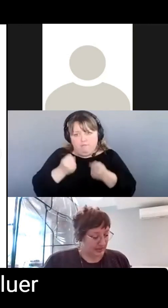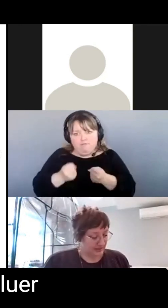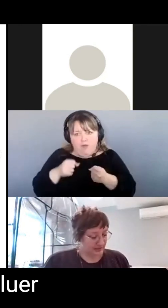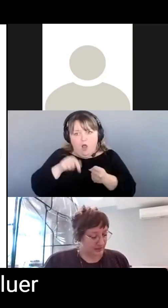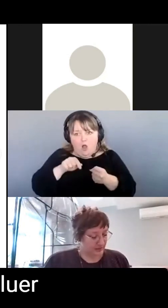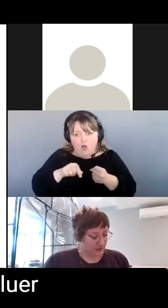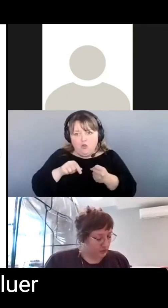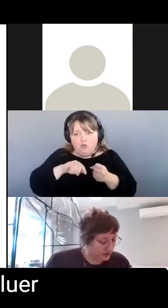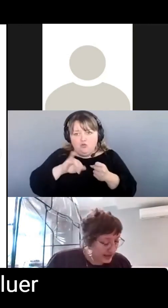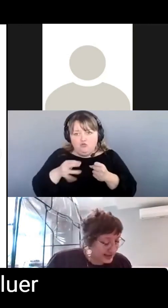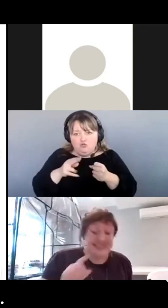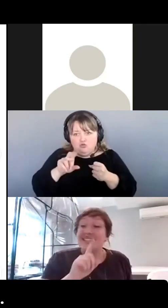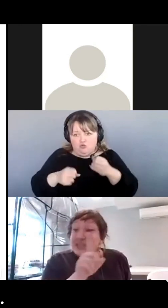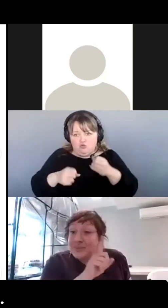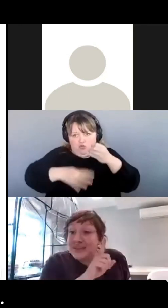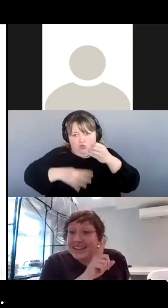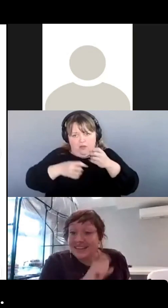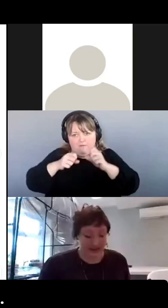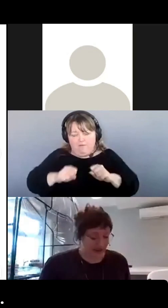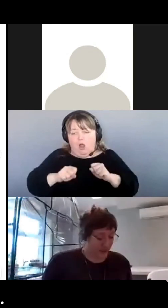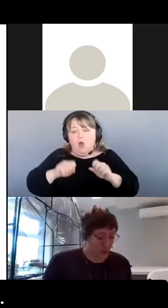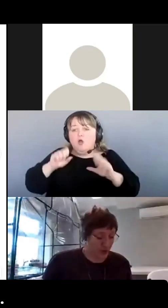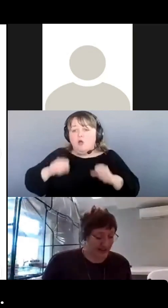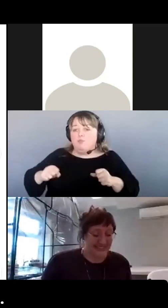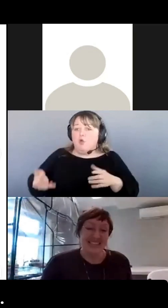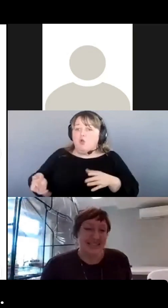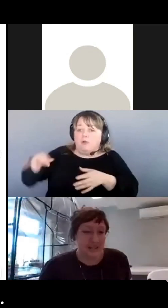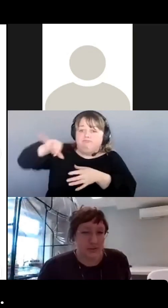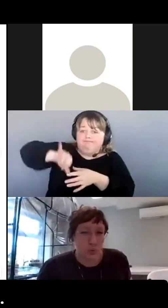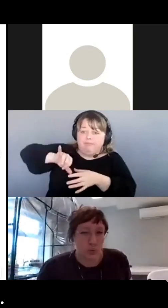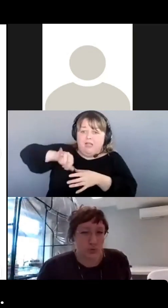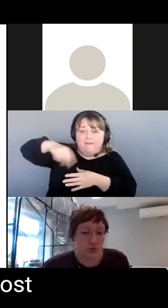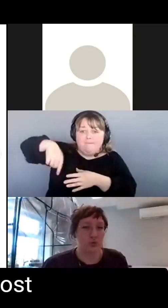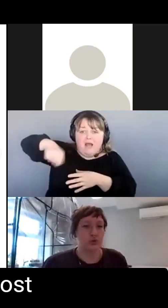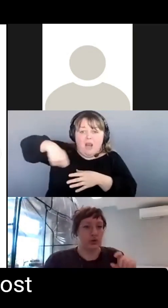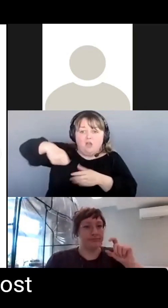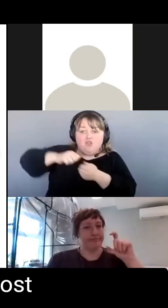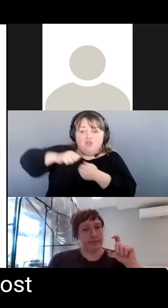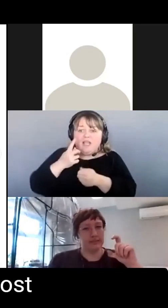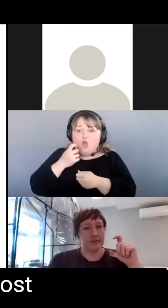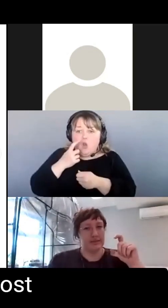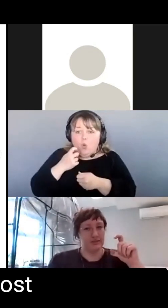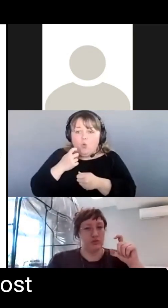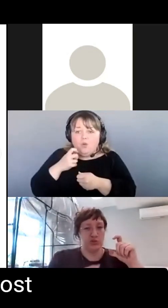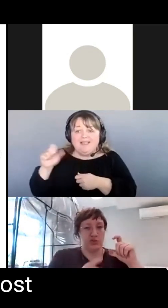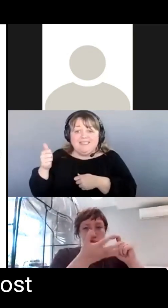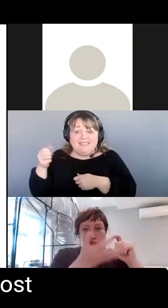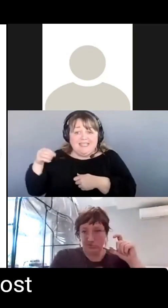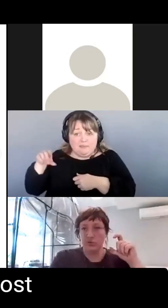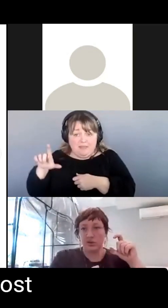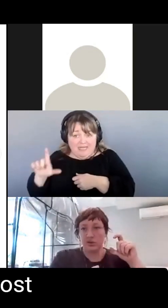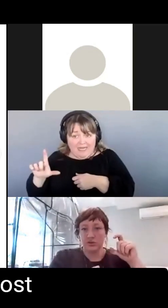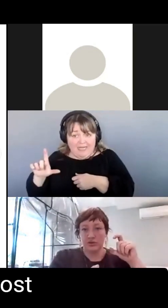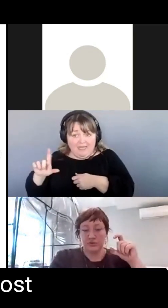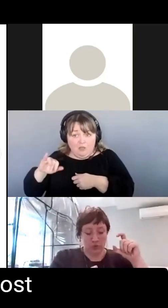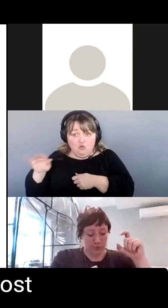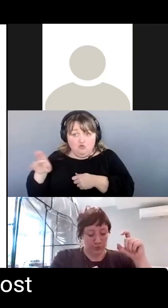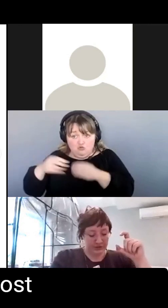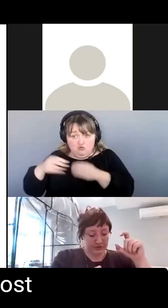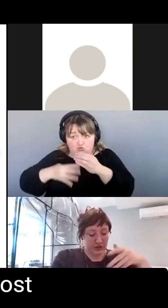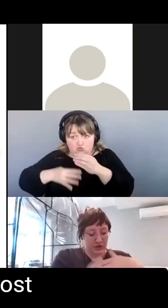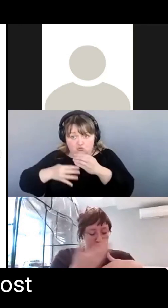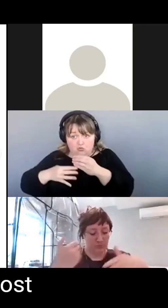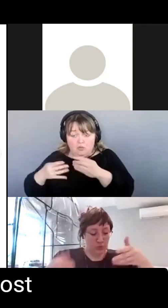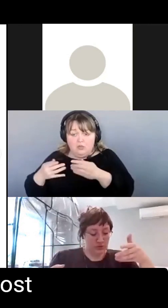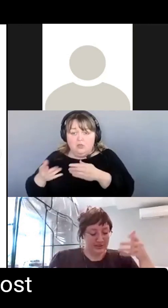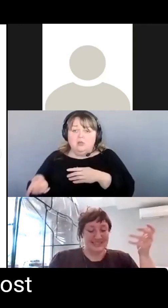100 millilitres, non, excusez, c'est 10 millilitres pour 10 litres d'eau. Donc, 10 millilitres de jus de votre